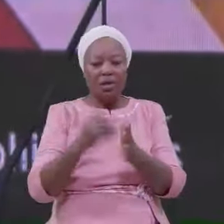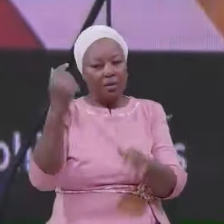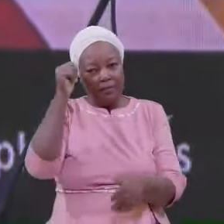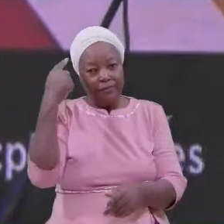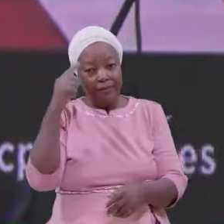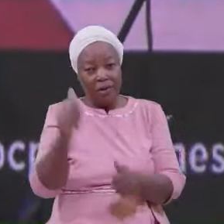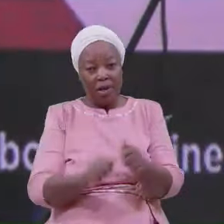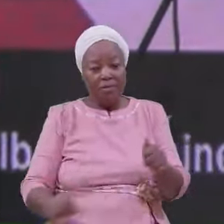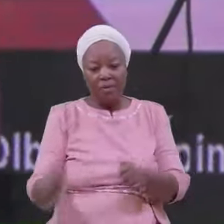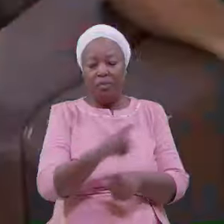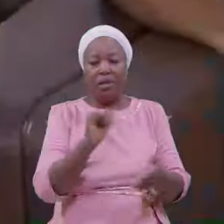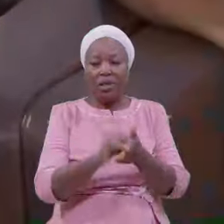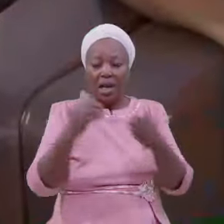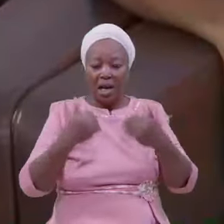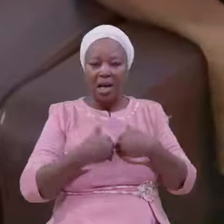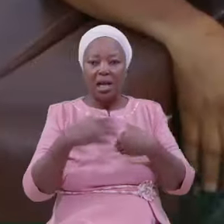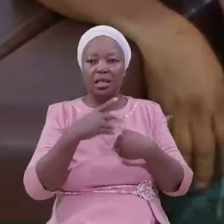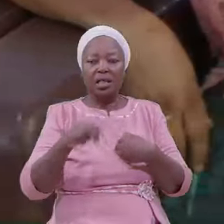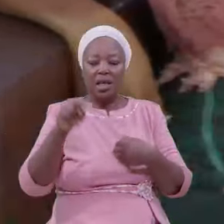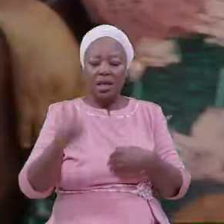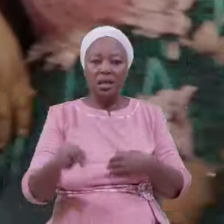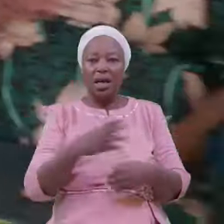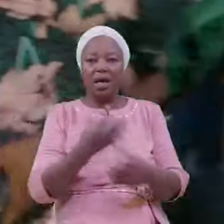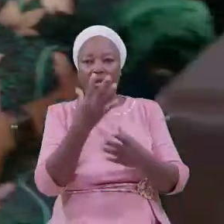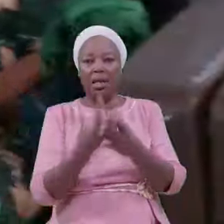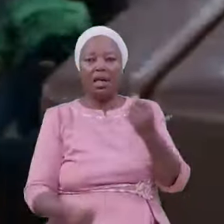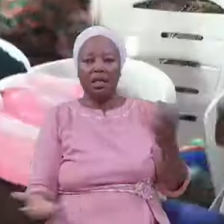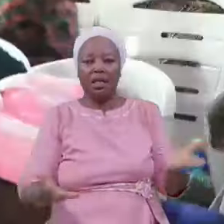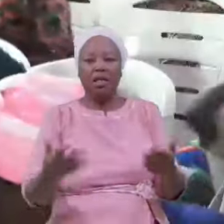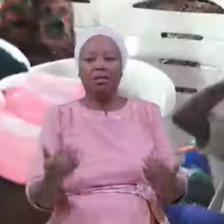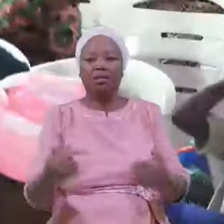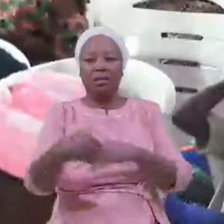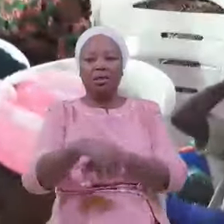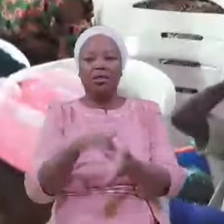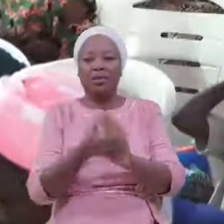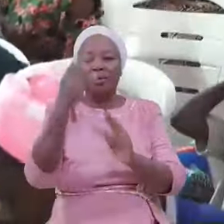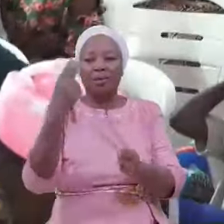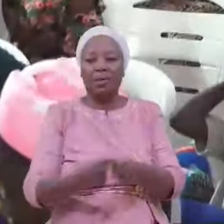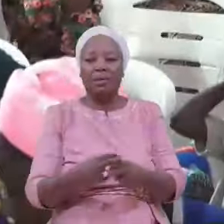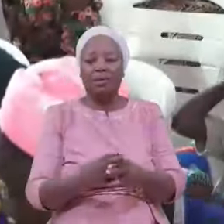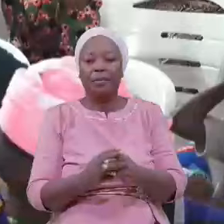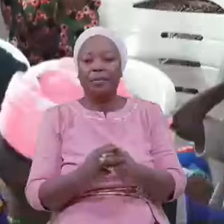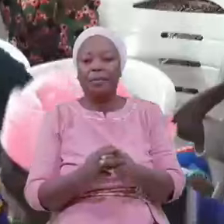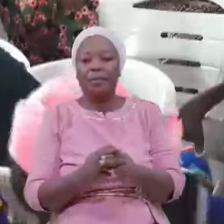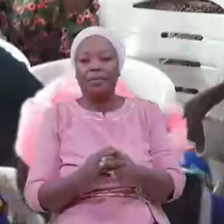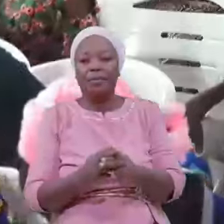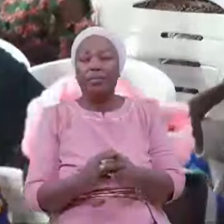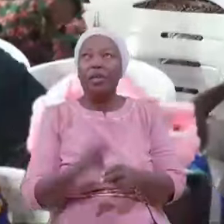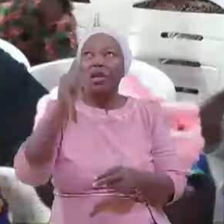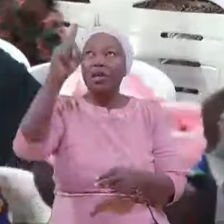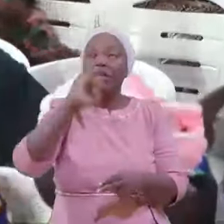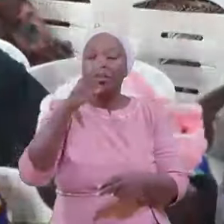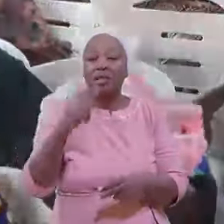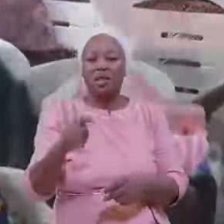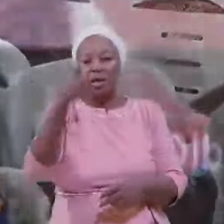that has a need over there today. At ito ngayon ay para sa lahat ng nangangailangan ng kasagutan ng panalangin. It's the God who saves.